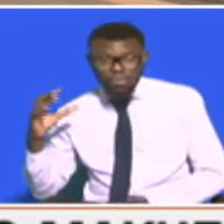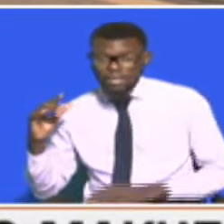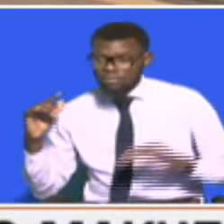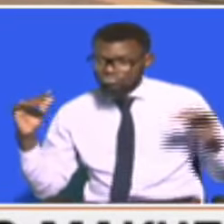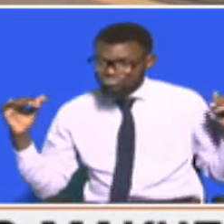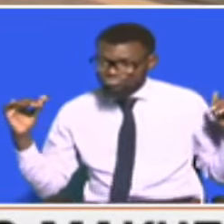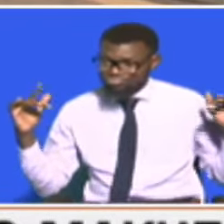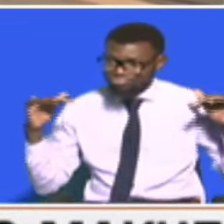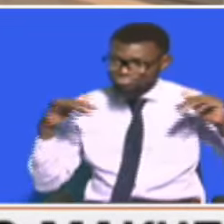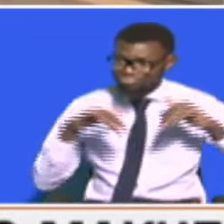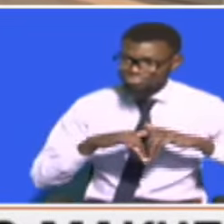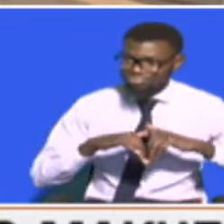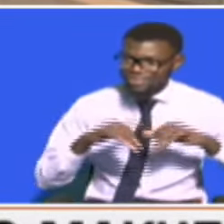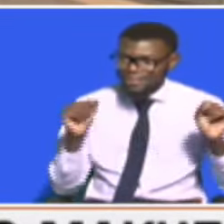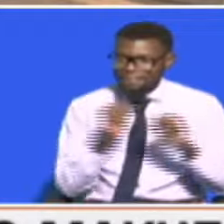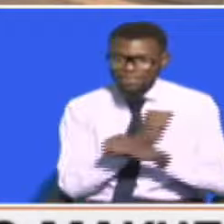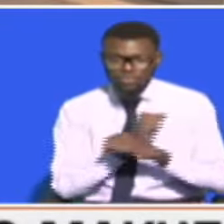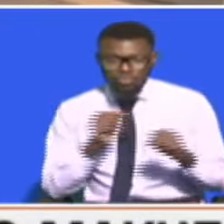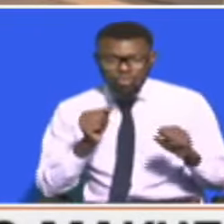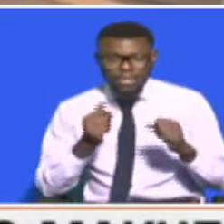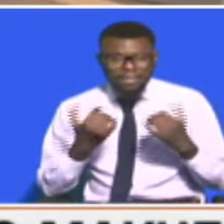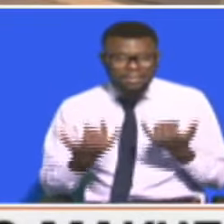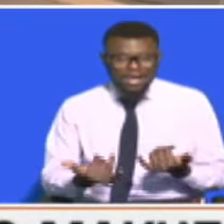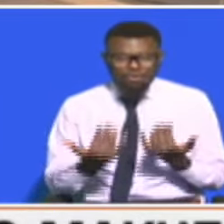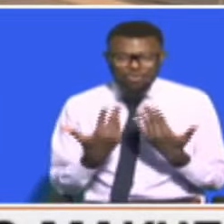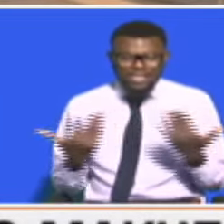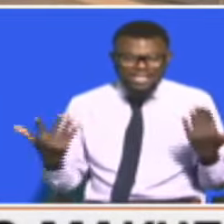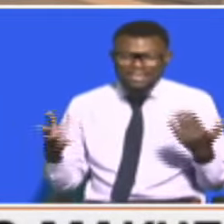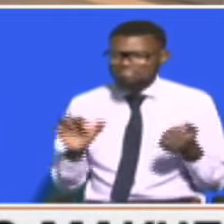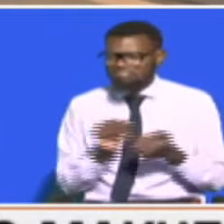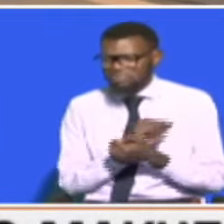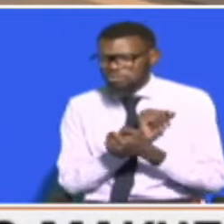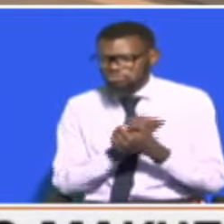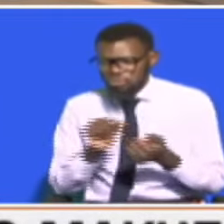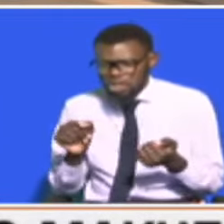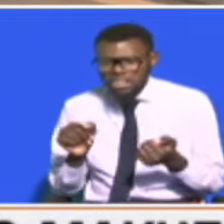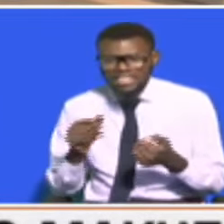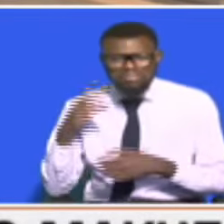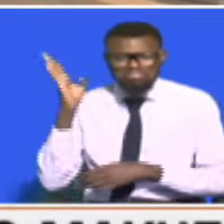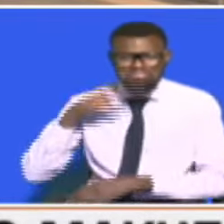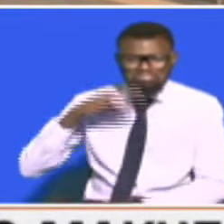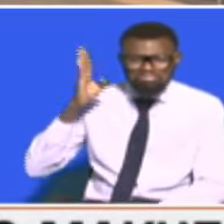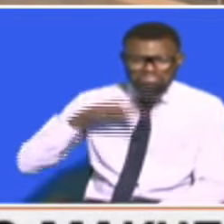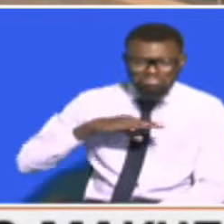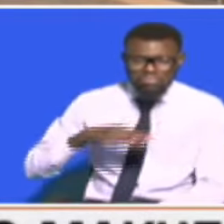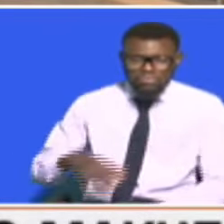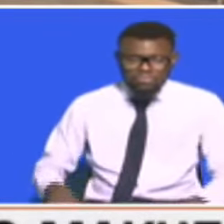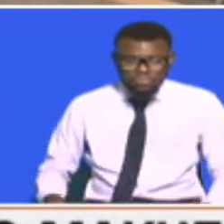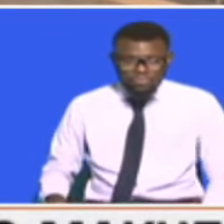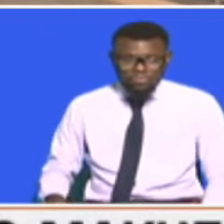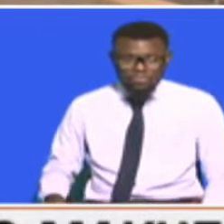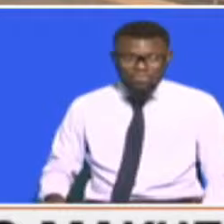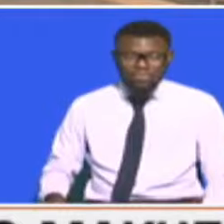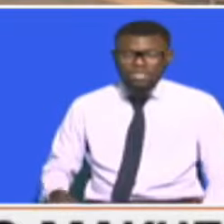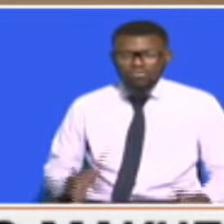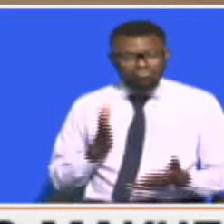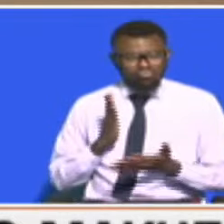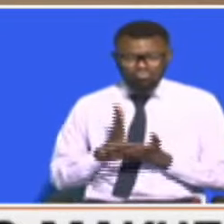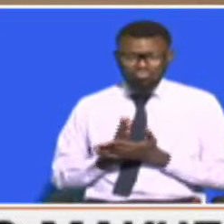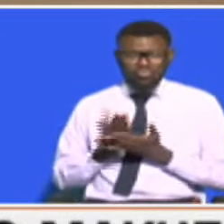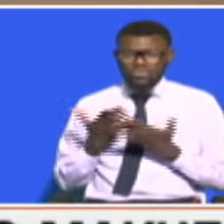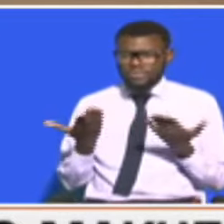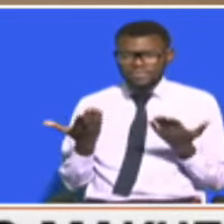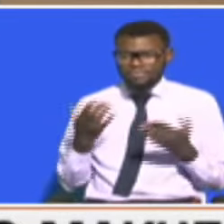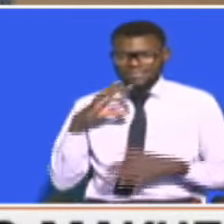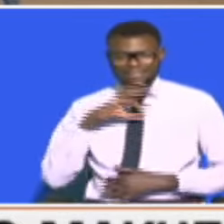hivyo mali kubwa ni mali yetu inaharibika, inaendelea na kuoza. Hiyo ndio mmoja kati ya madhara zile ziko nazo.